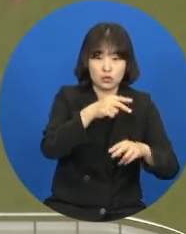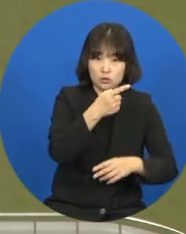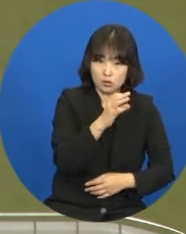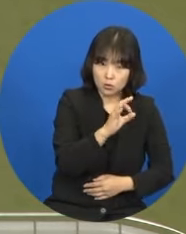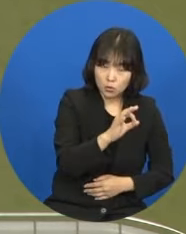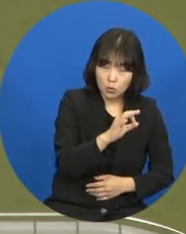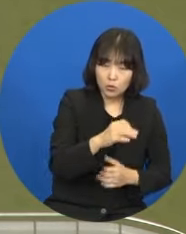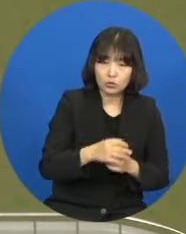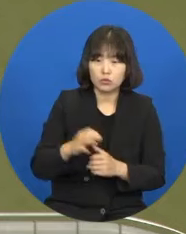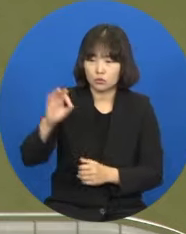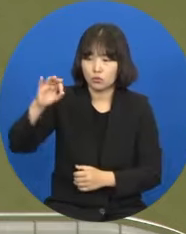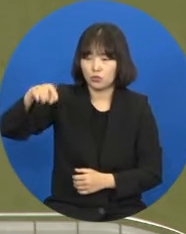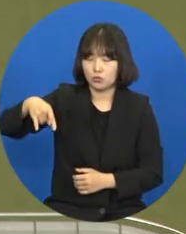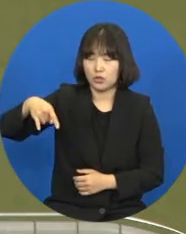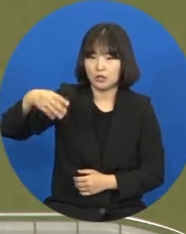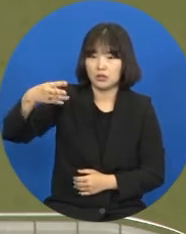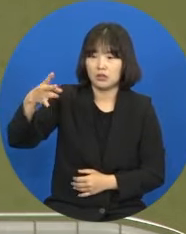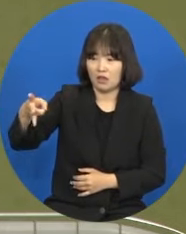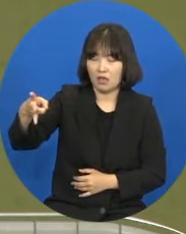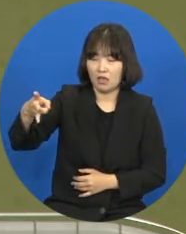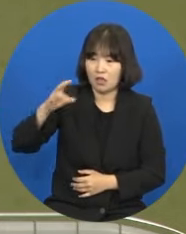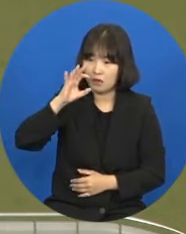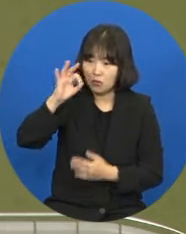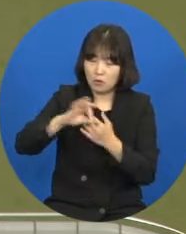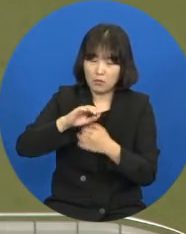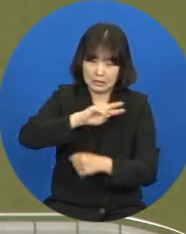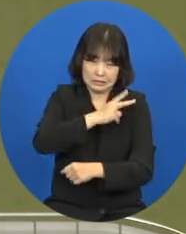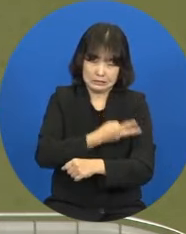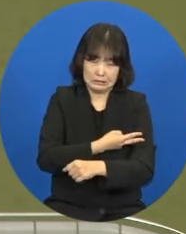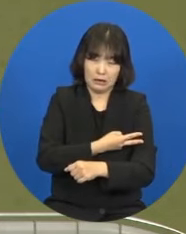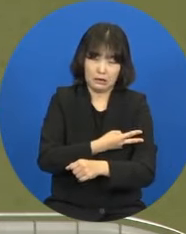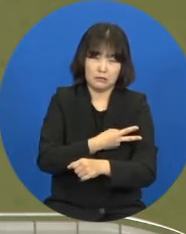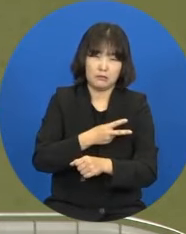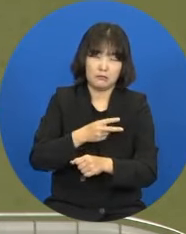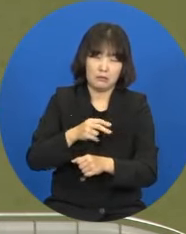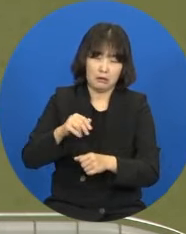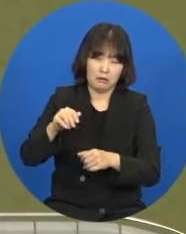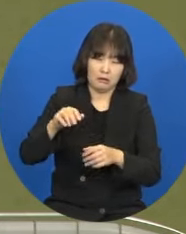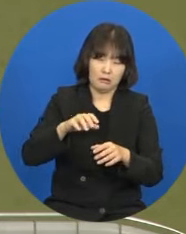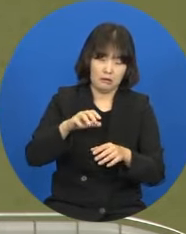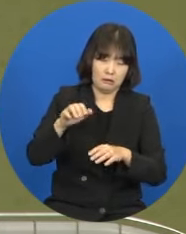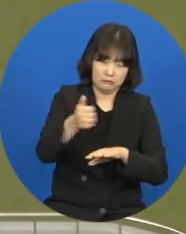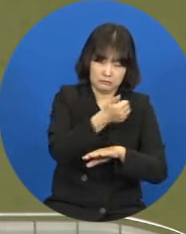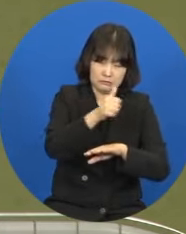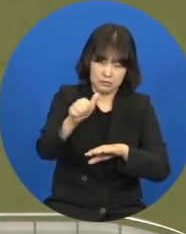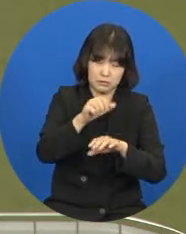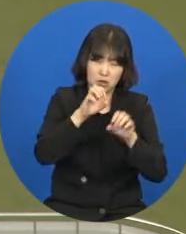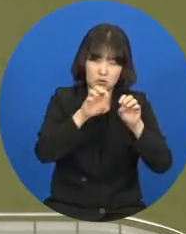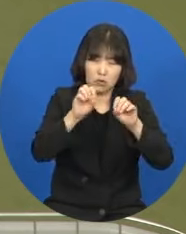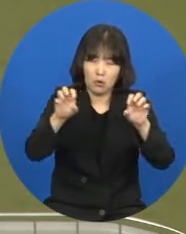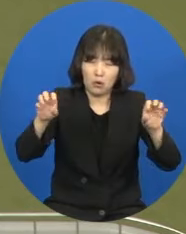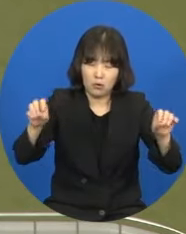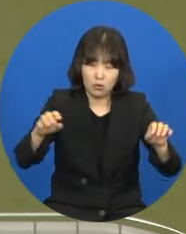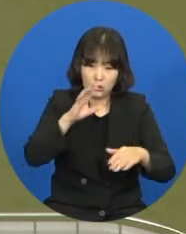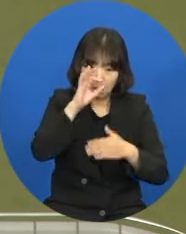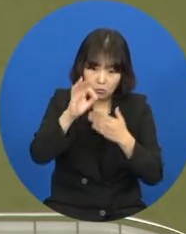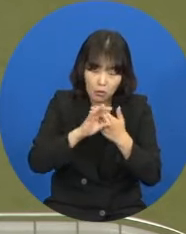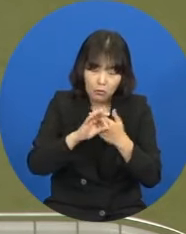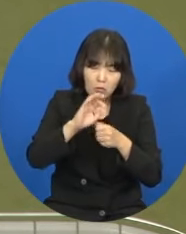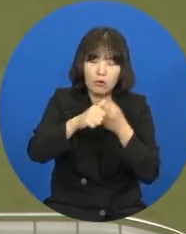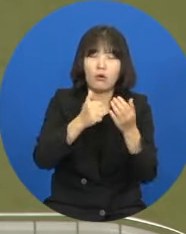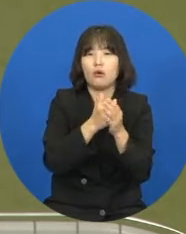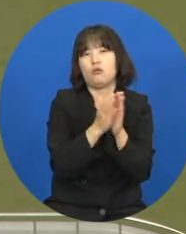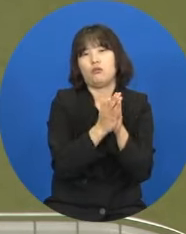위래 가면 이단들이 돌아다녀서 말씀을 막 전도를 해요 가만 보면 다 성경 구절이에요